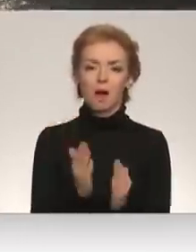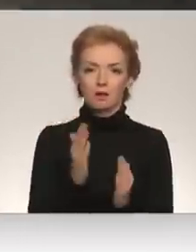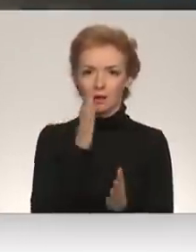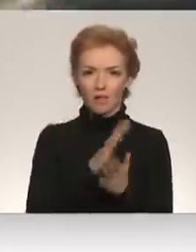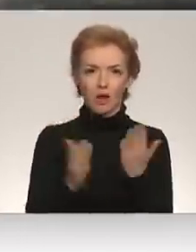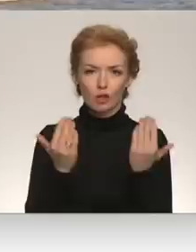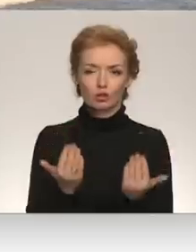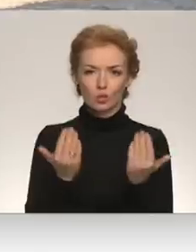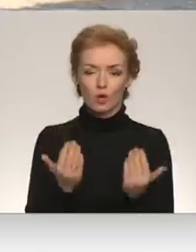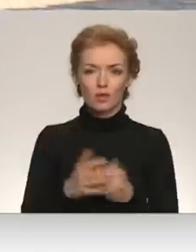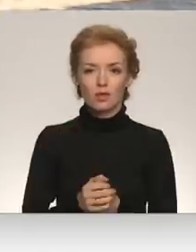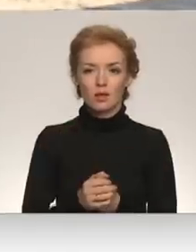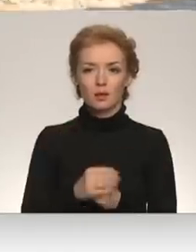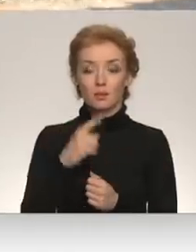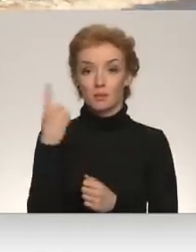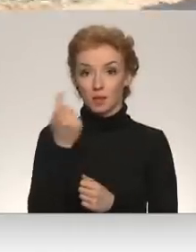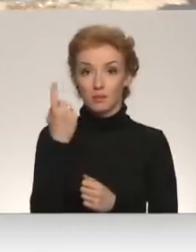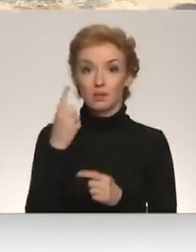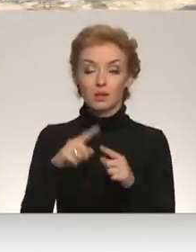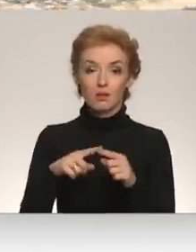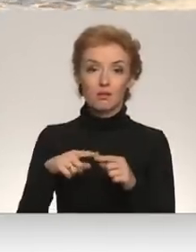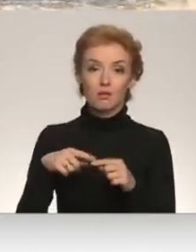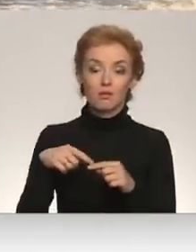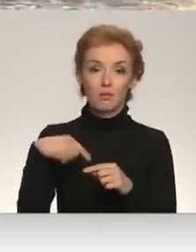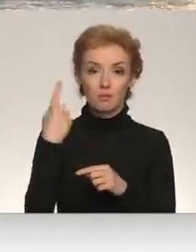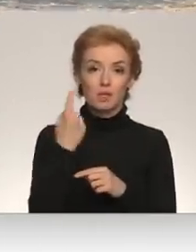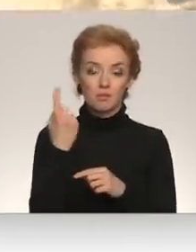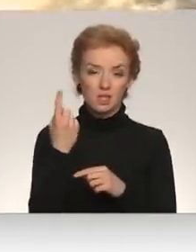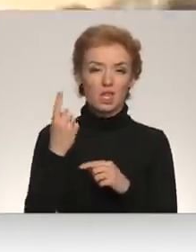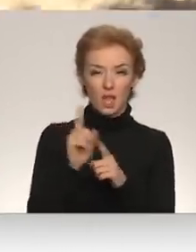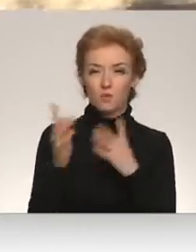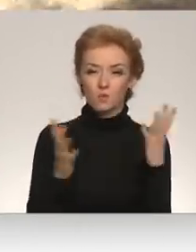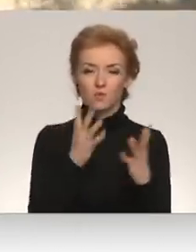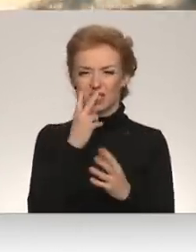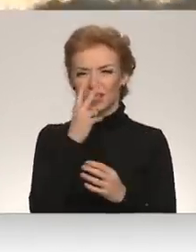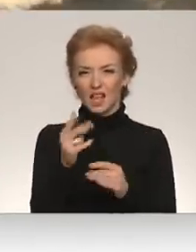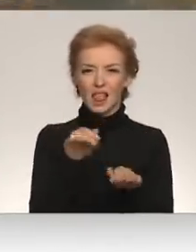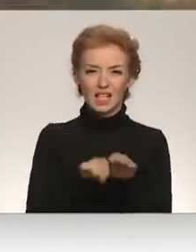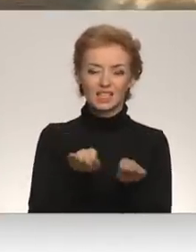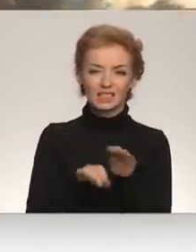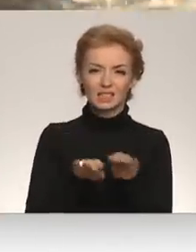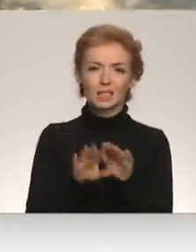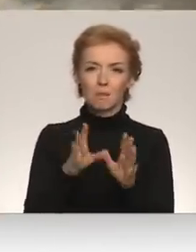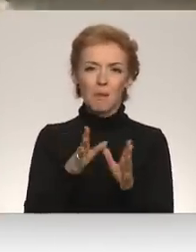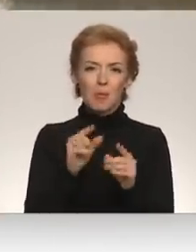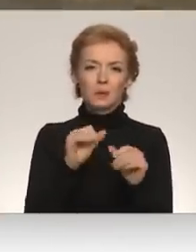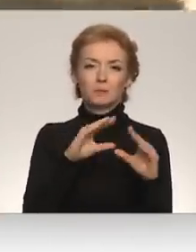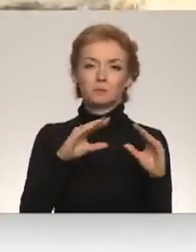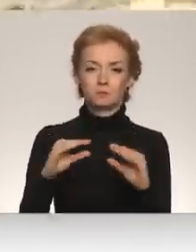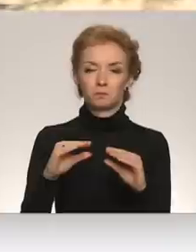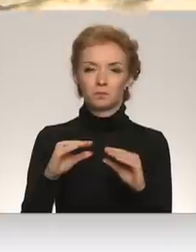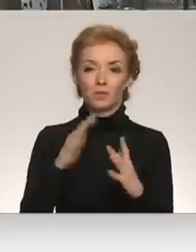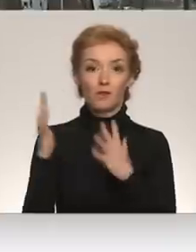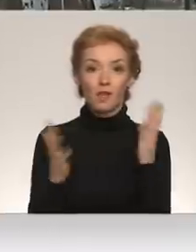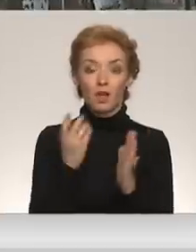nes. Un tad pirmdien nākamais bāziens. Izskatās, ka kaut kas līdzīgs, bet varbūt, ka tomēr netik stiprs.